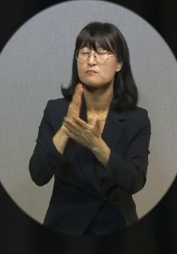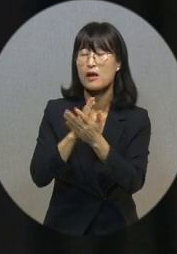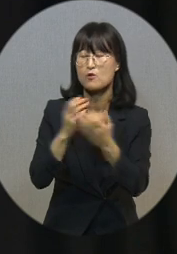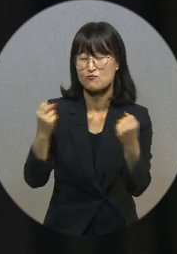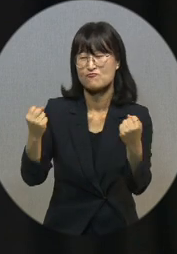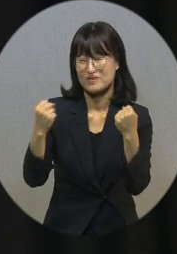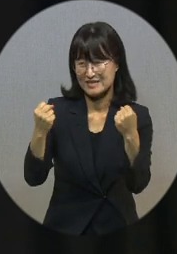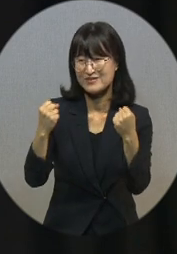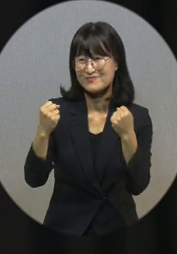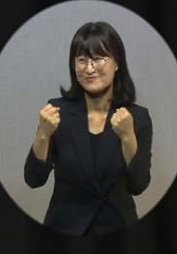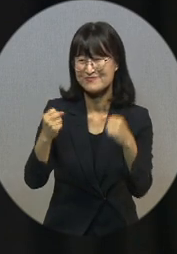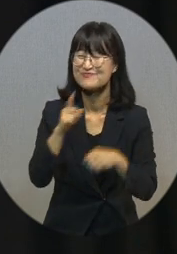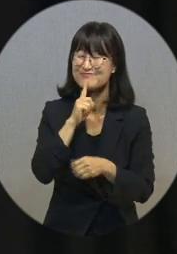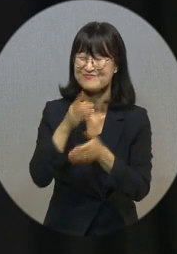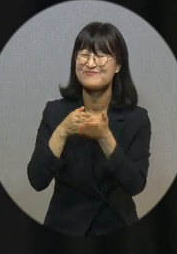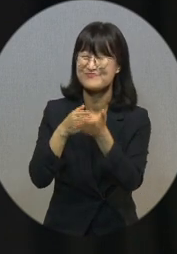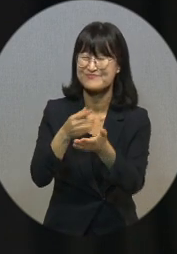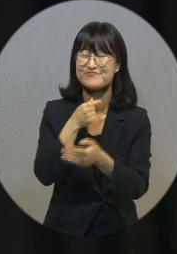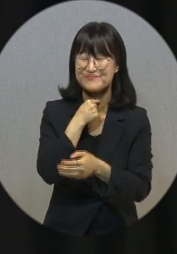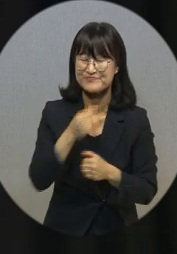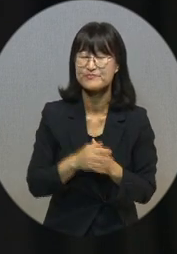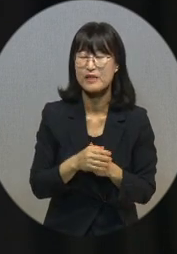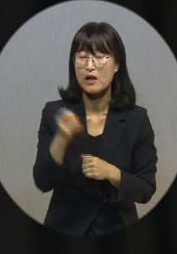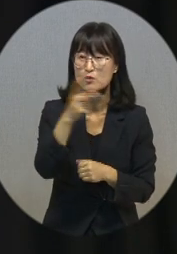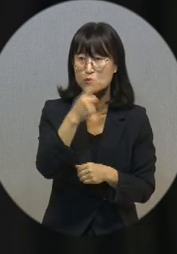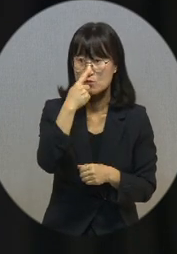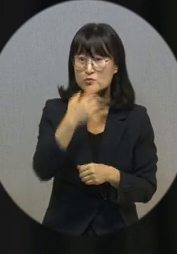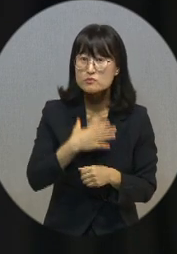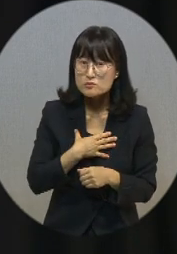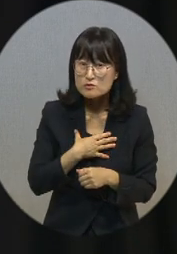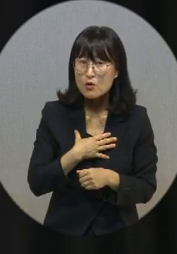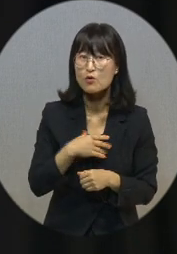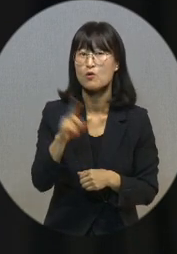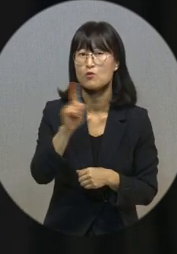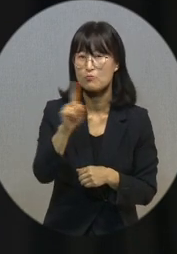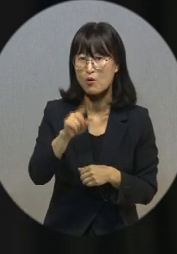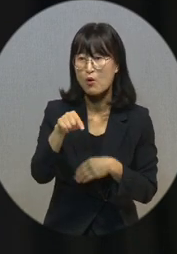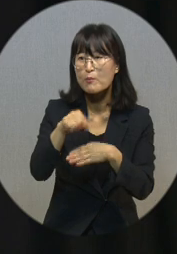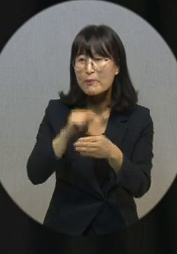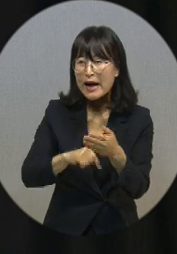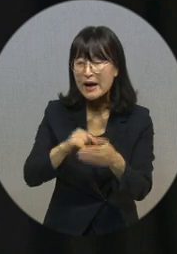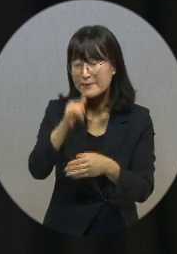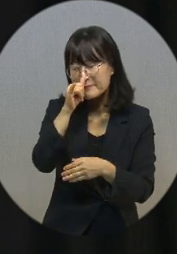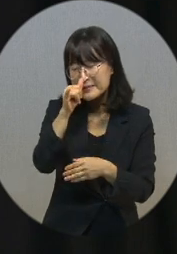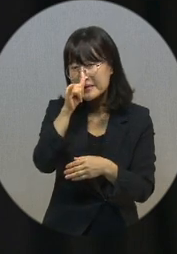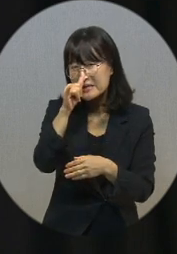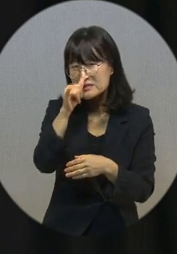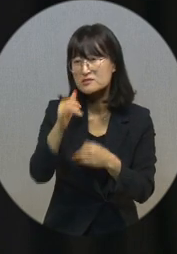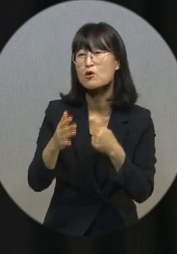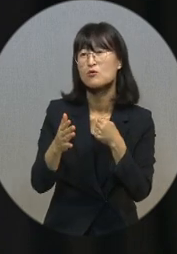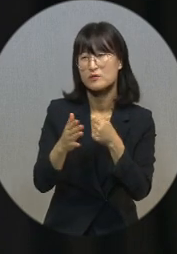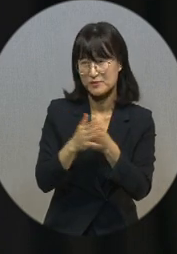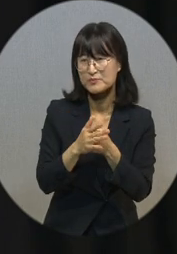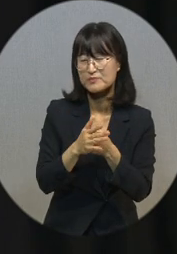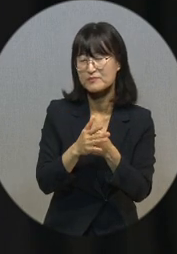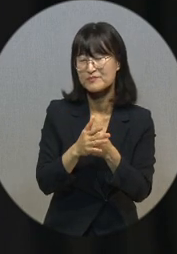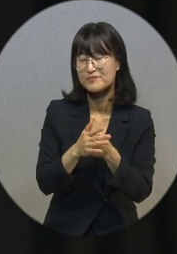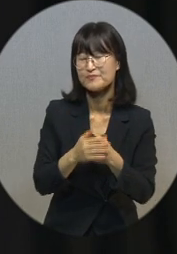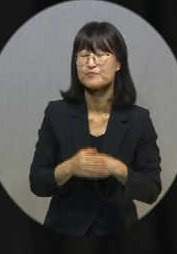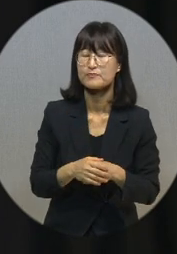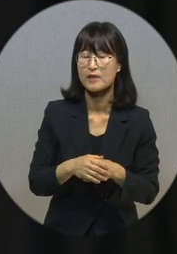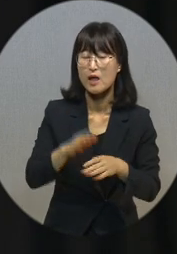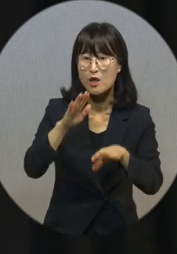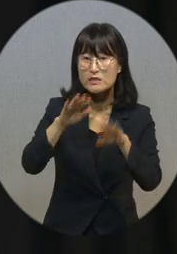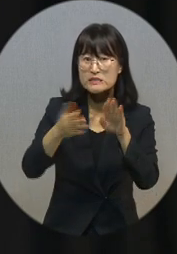좋겠다는 말씀을 드리고 싶고요. 네. 그래서 저는 그런 마음이 있기 때문에 그 보면은 이제